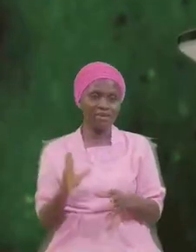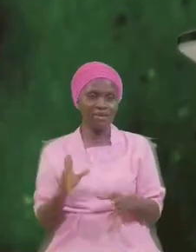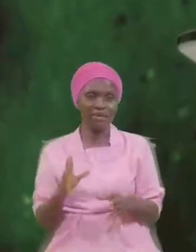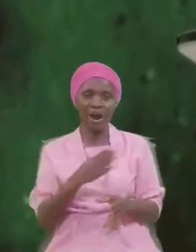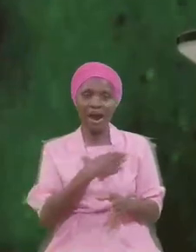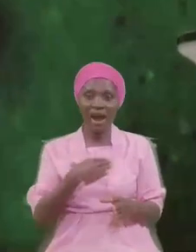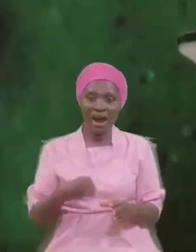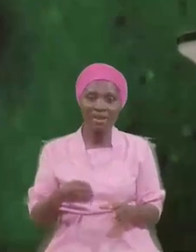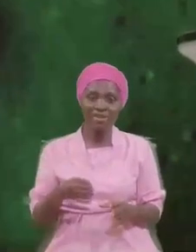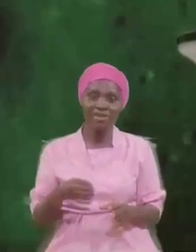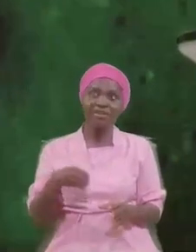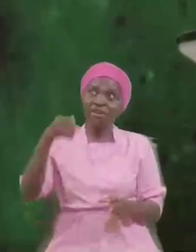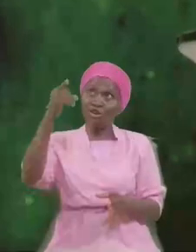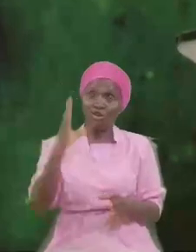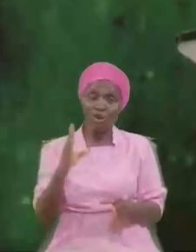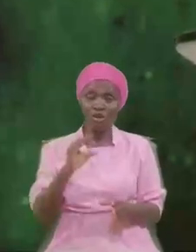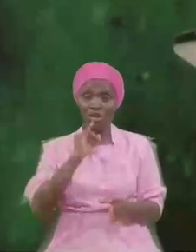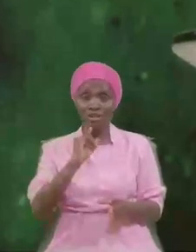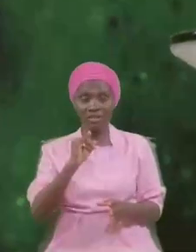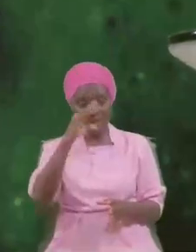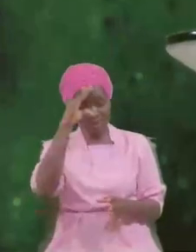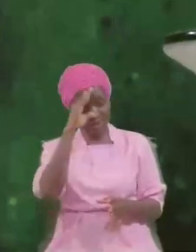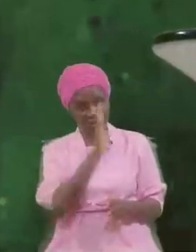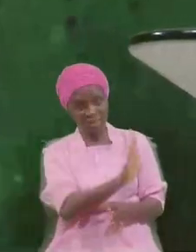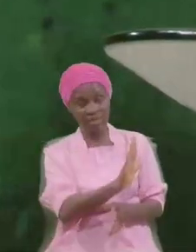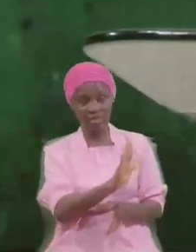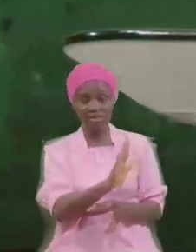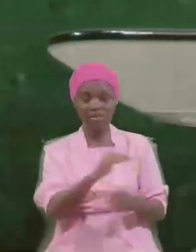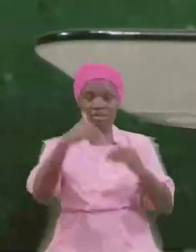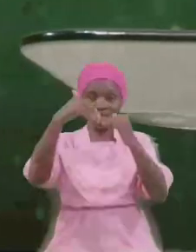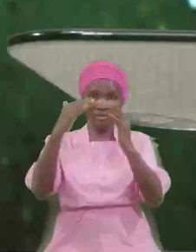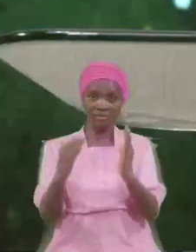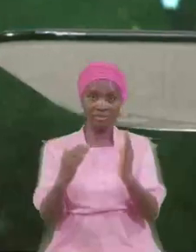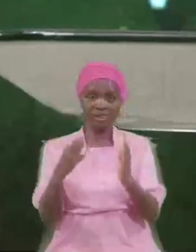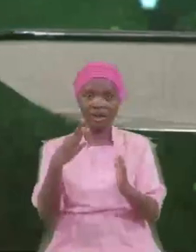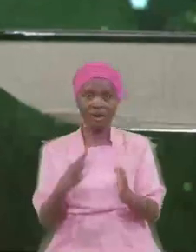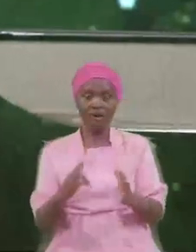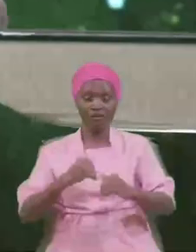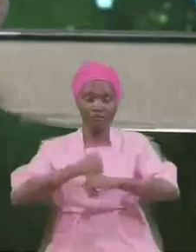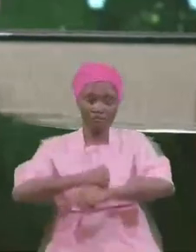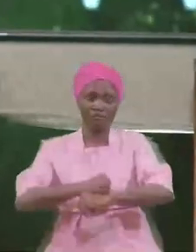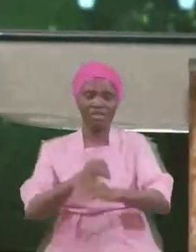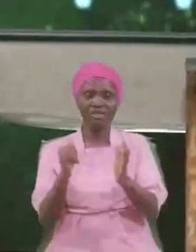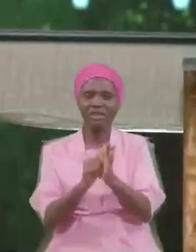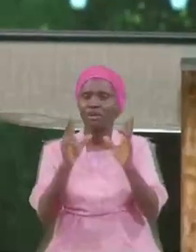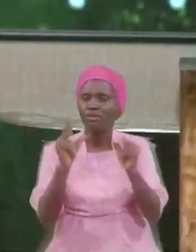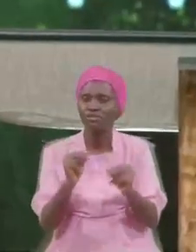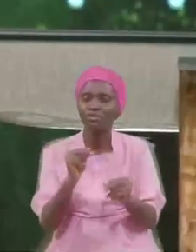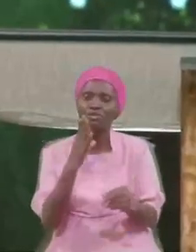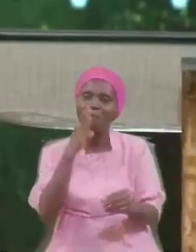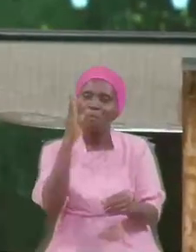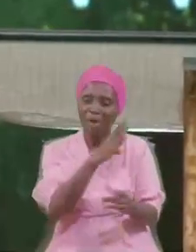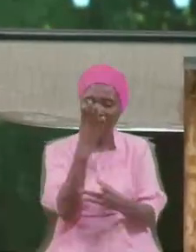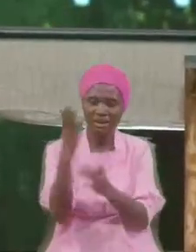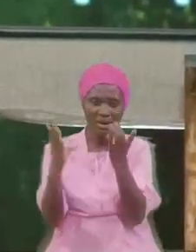est devenu sa ville de refuge. Qu'aucune main maléfique ne